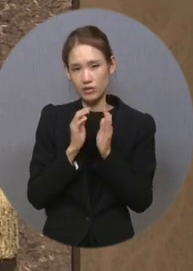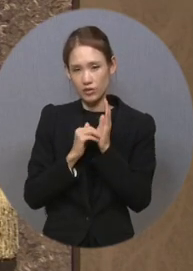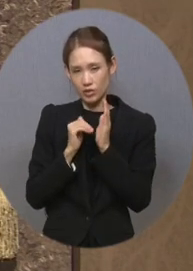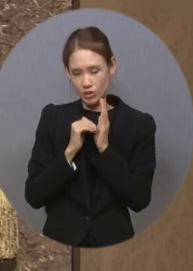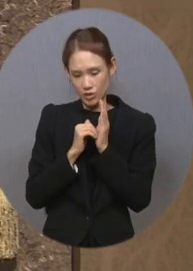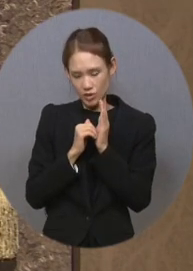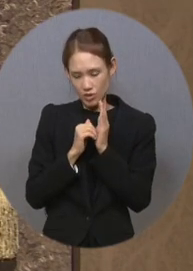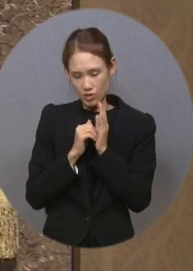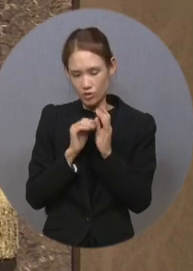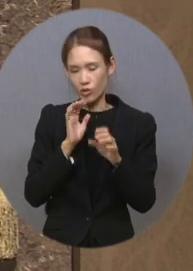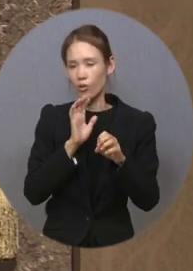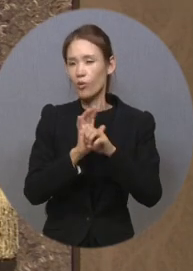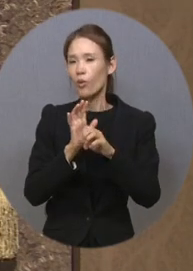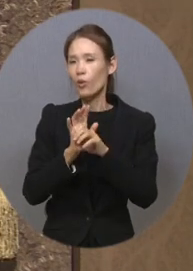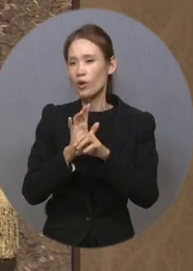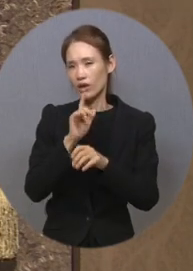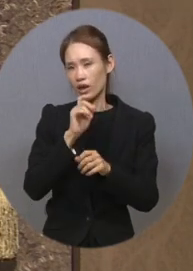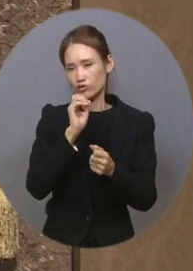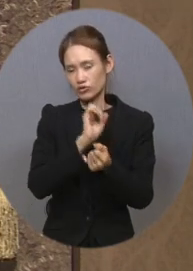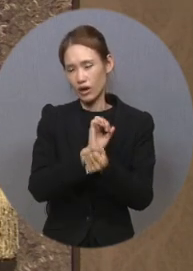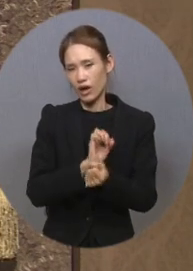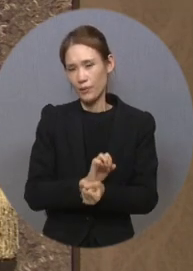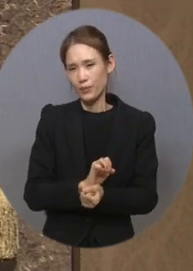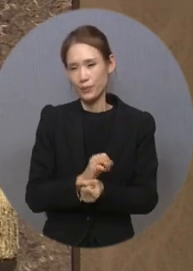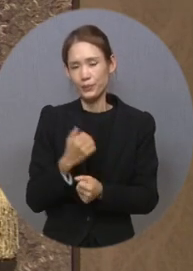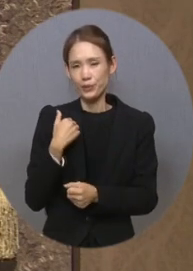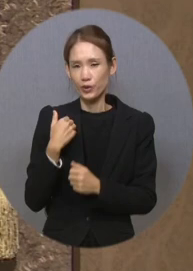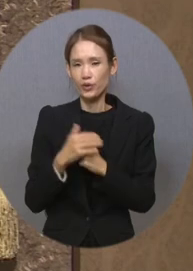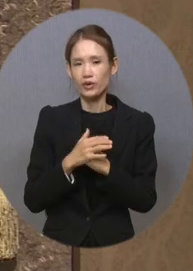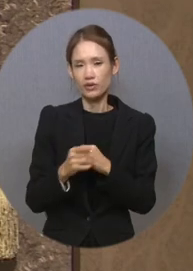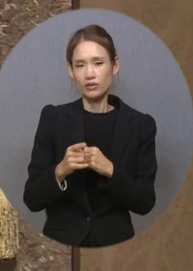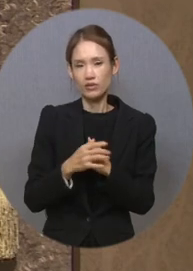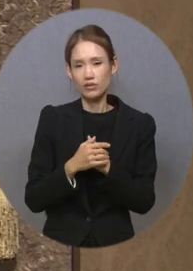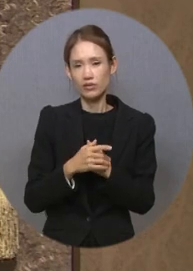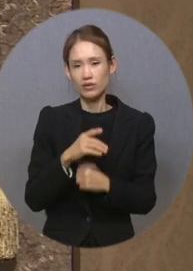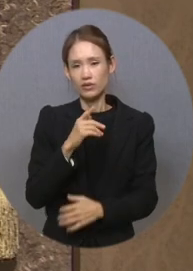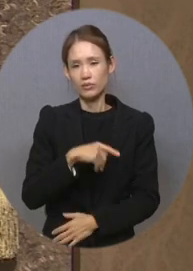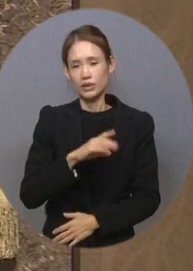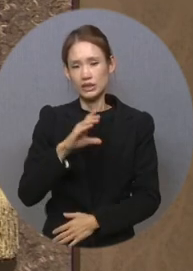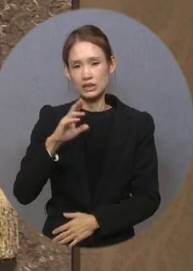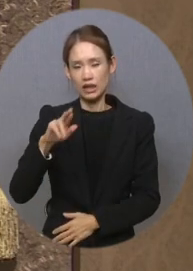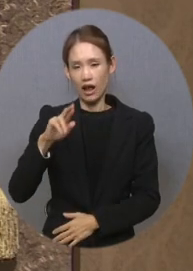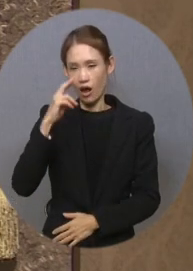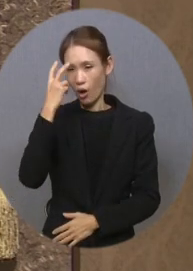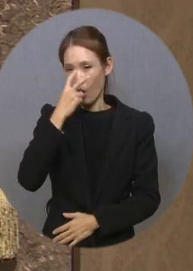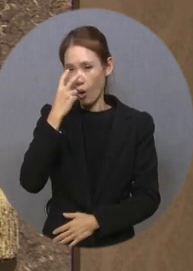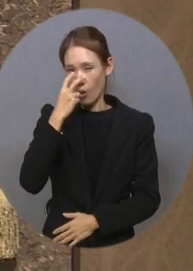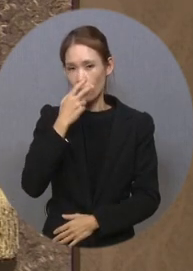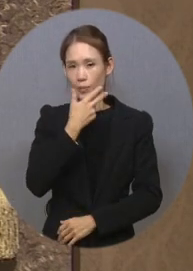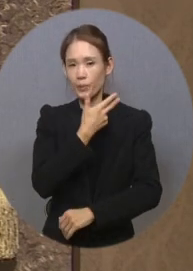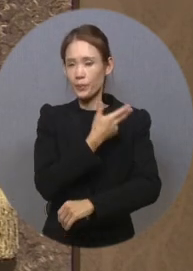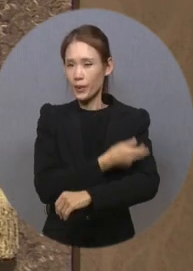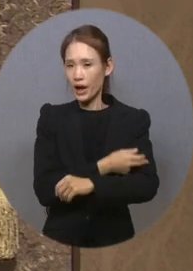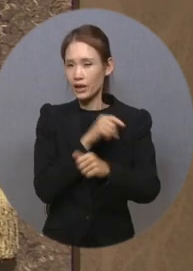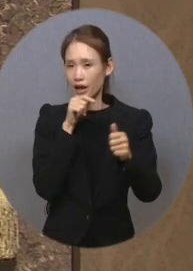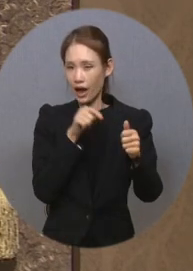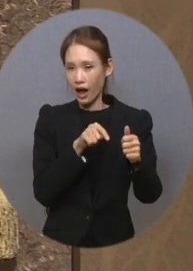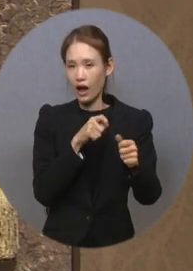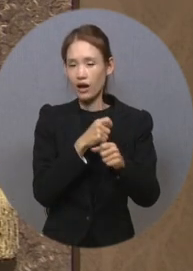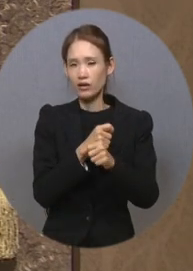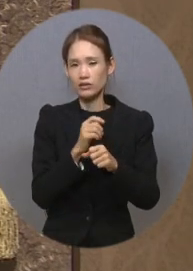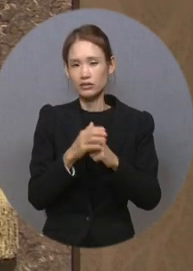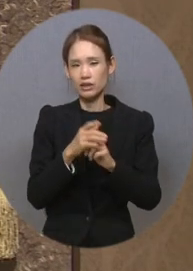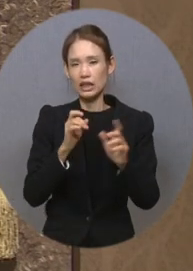코로나 이 감염이 될 수 있기 때문에 어떻게든지 간에 PCR 검사도 하고 백신 접종도 하라 이렇게 하는데